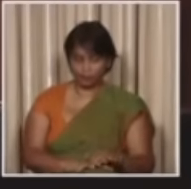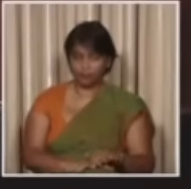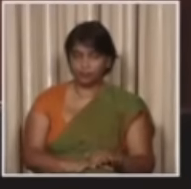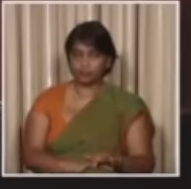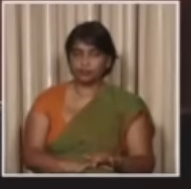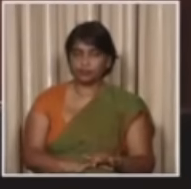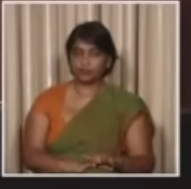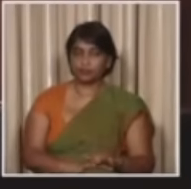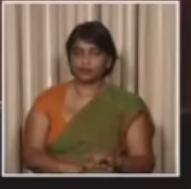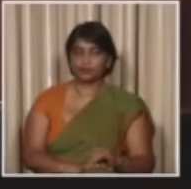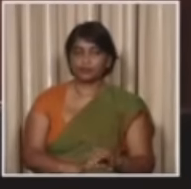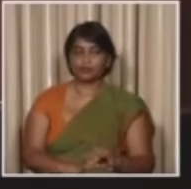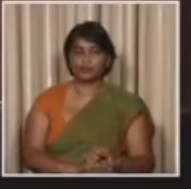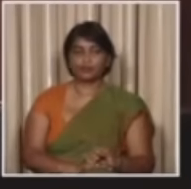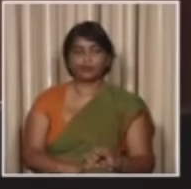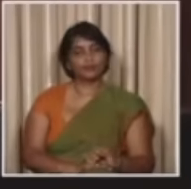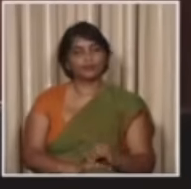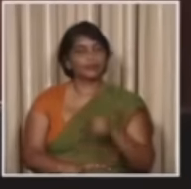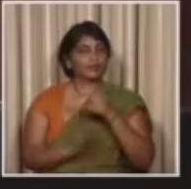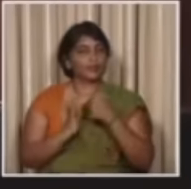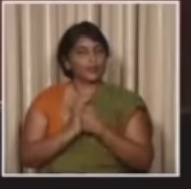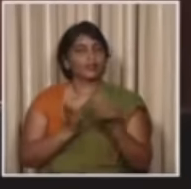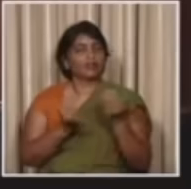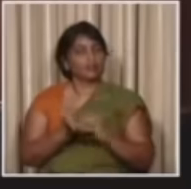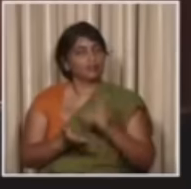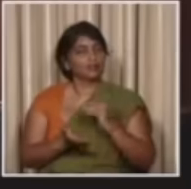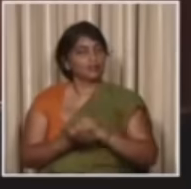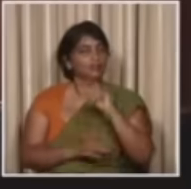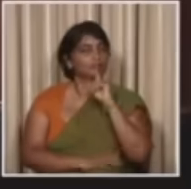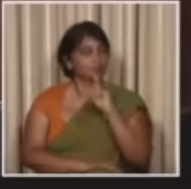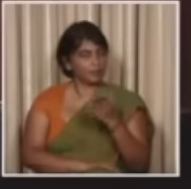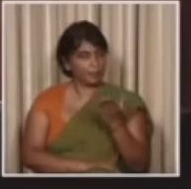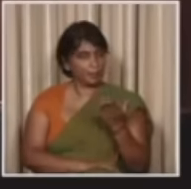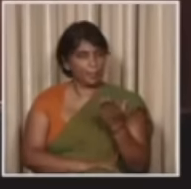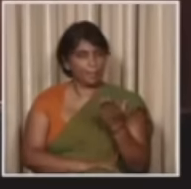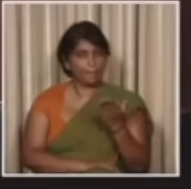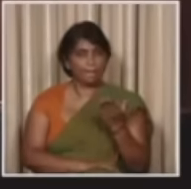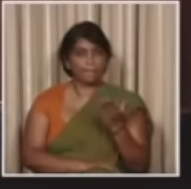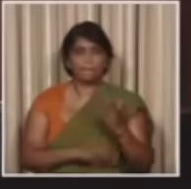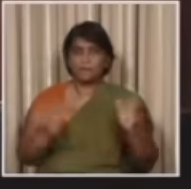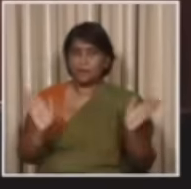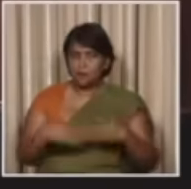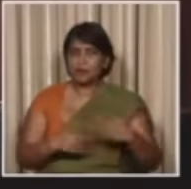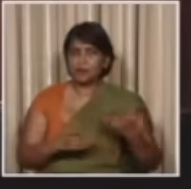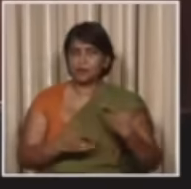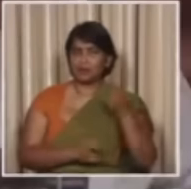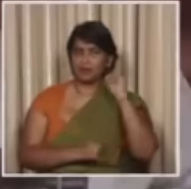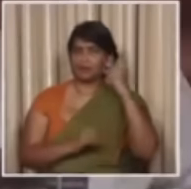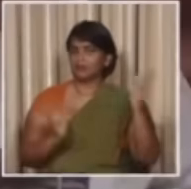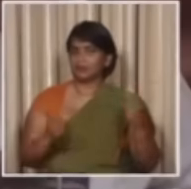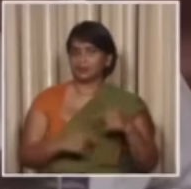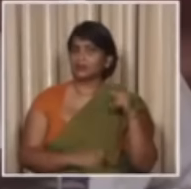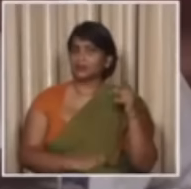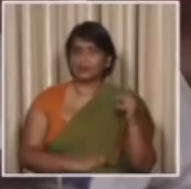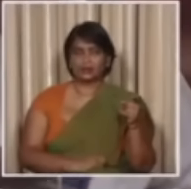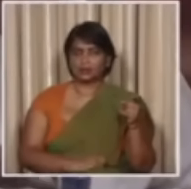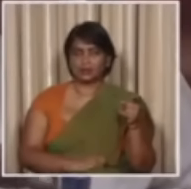ඔව්. ගරු සභානායකතුමාත් පුනුපුනා කිව්වේ පෙන්ඩිං කේස් එකක් ගැන. එතුමා